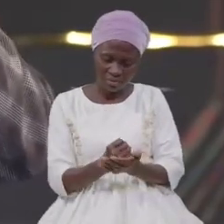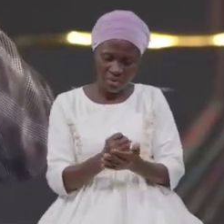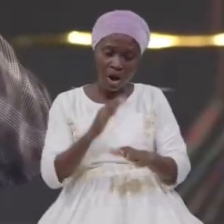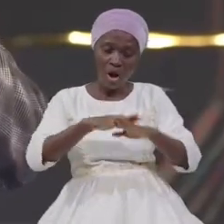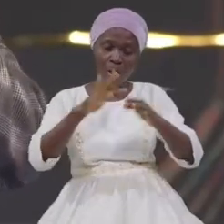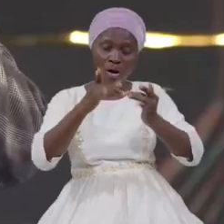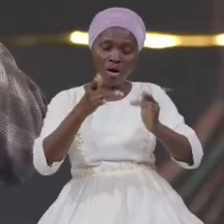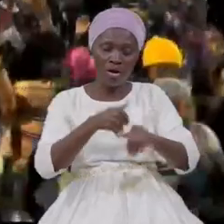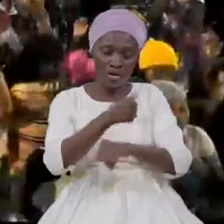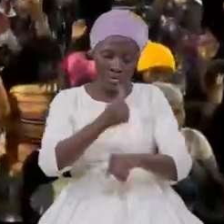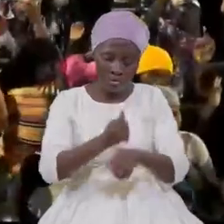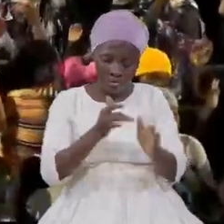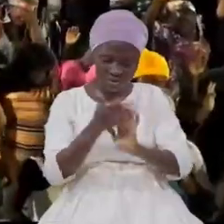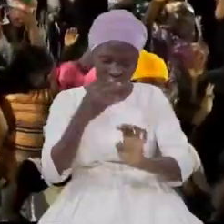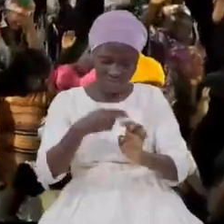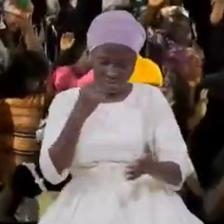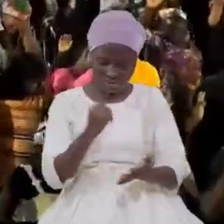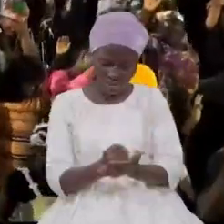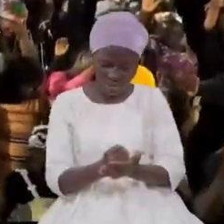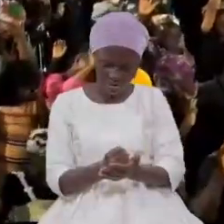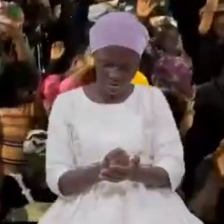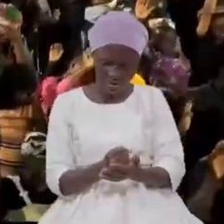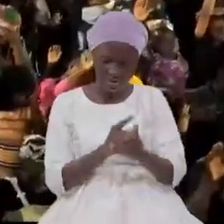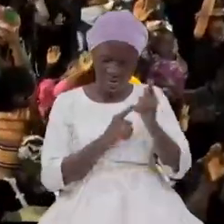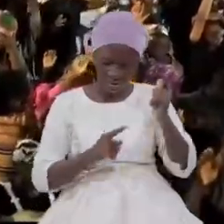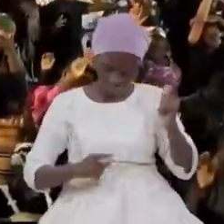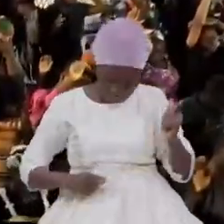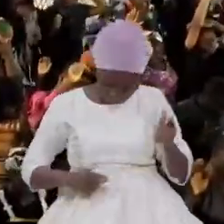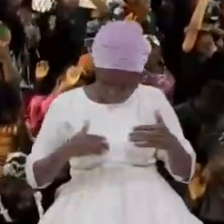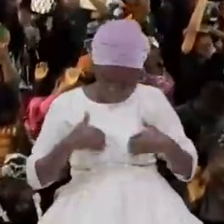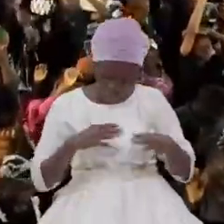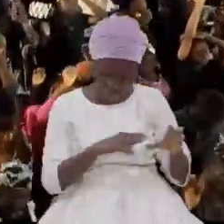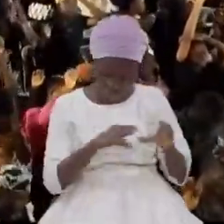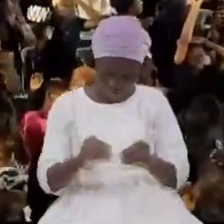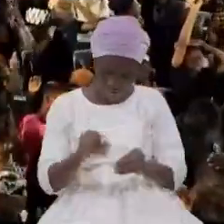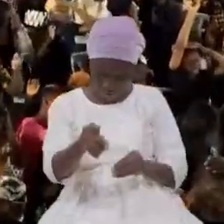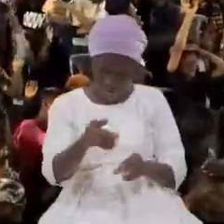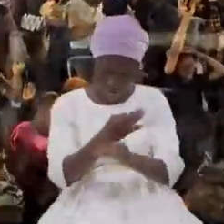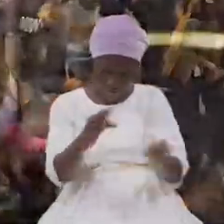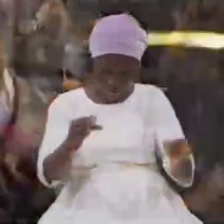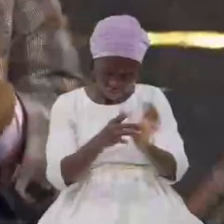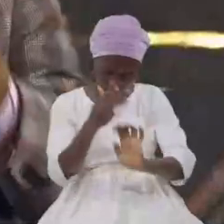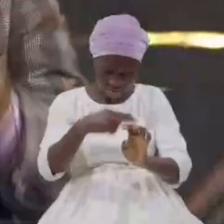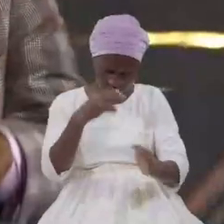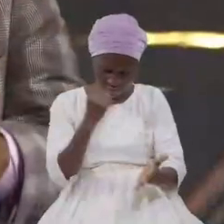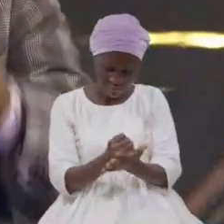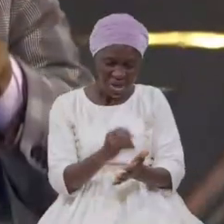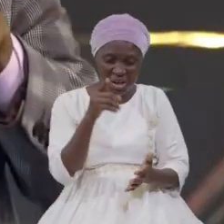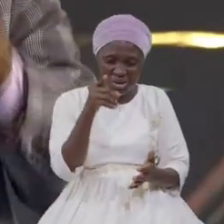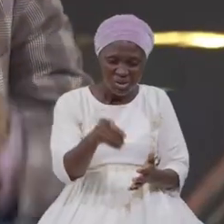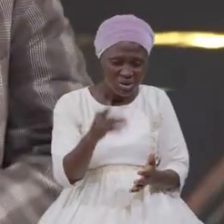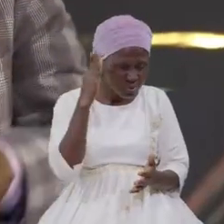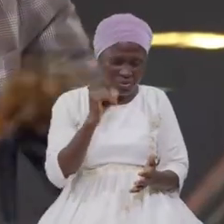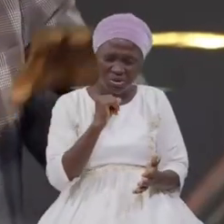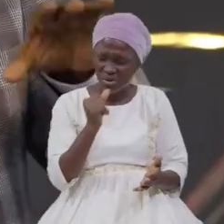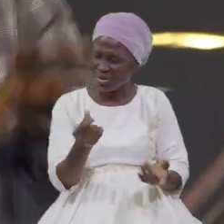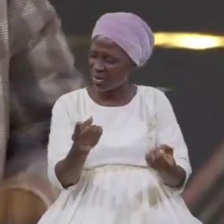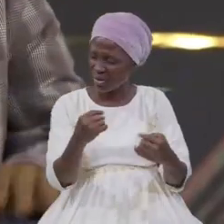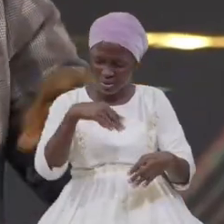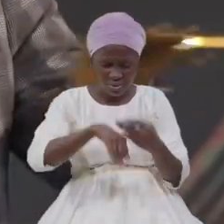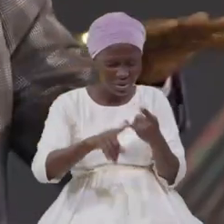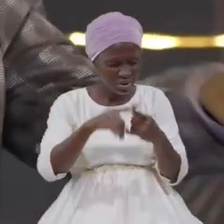ligne, confirmation. Le Seigneur t'a affranchi. Tu ne reviendras plus sous